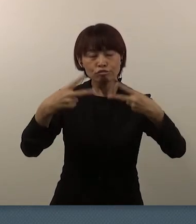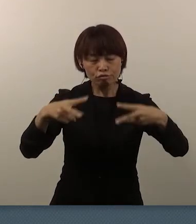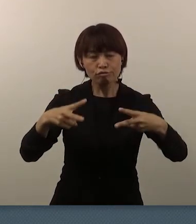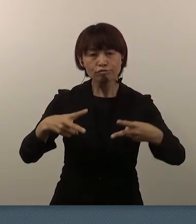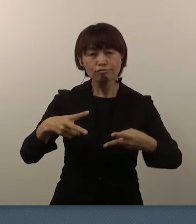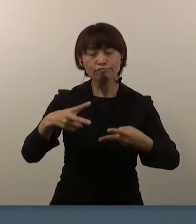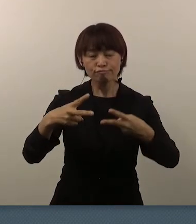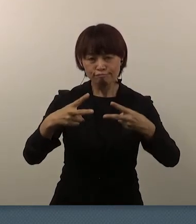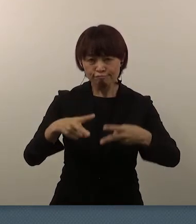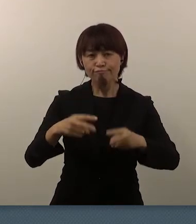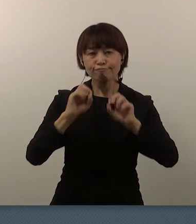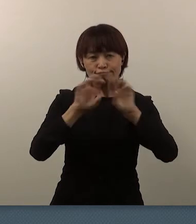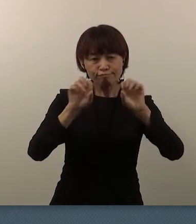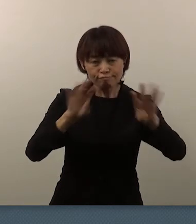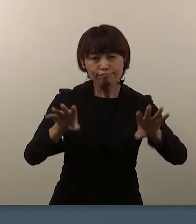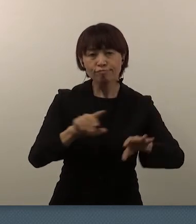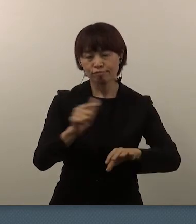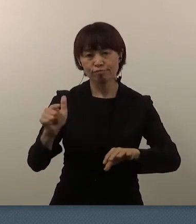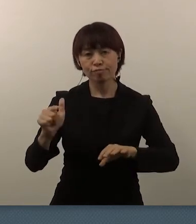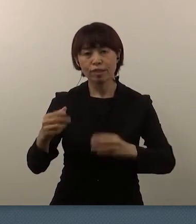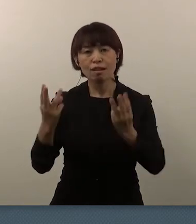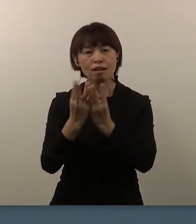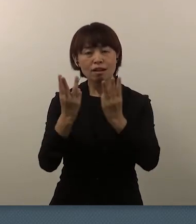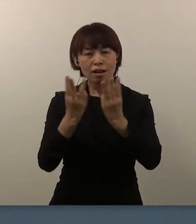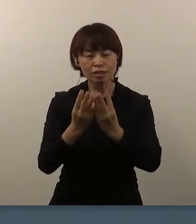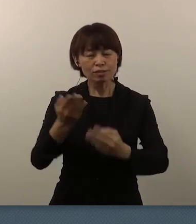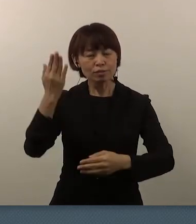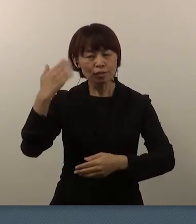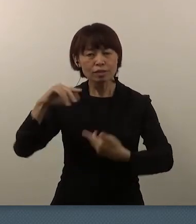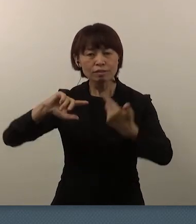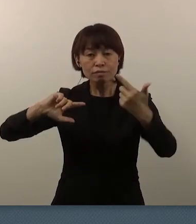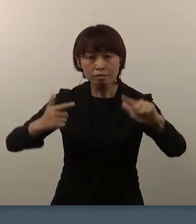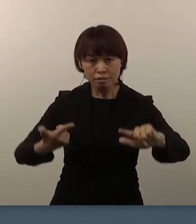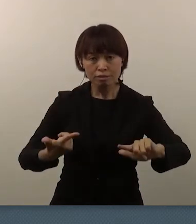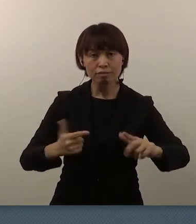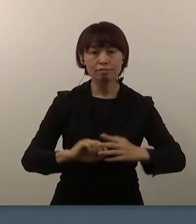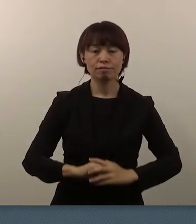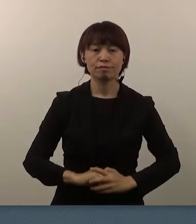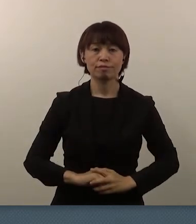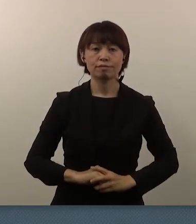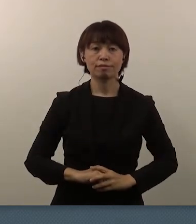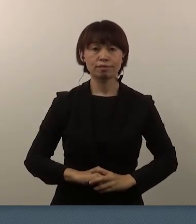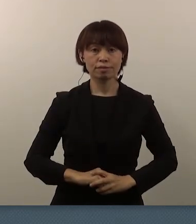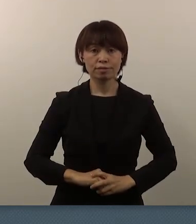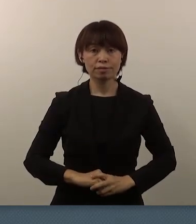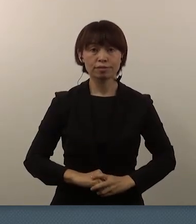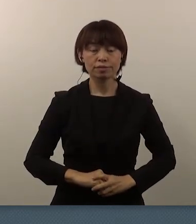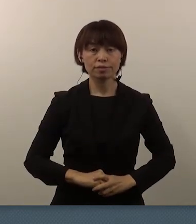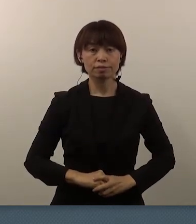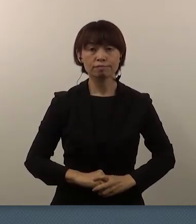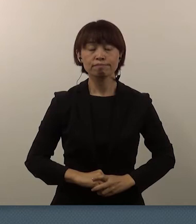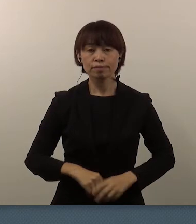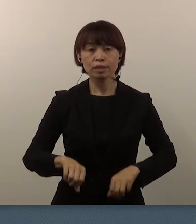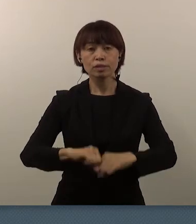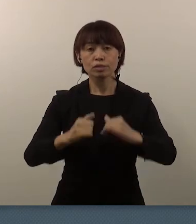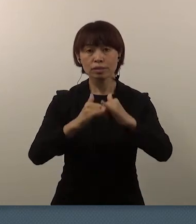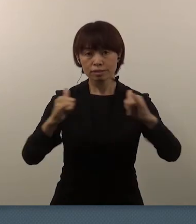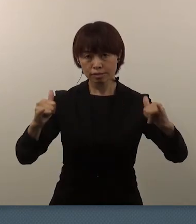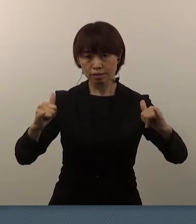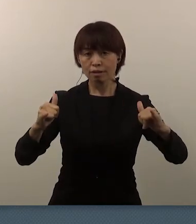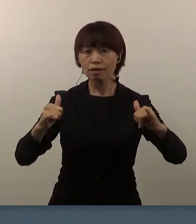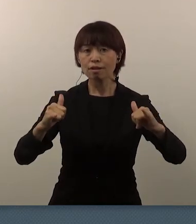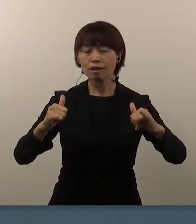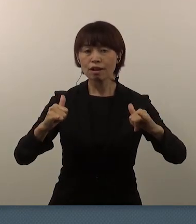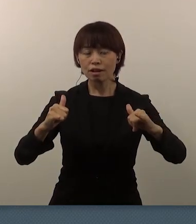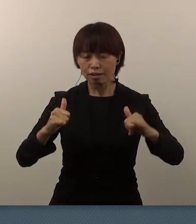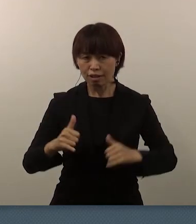は、これは前と全然違ってきているというふうに思いますね。そういう障害を持たれた方がそのトップアスリ